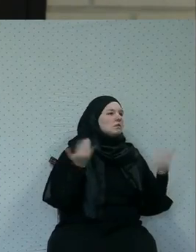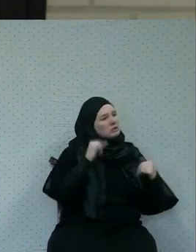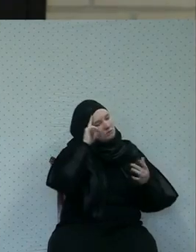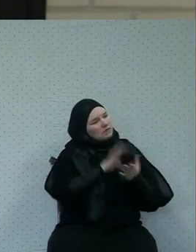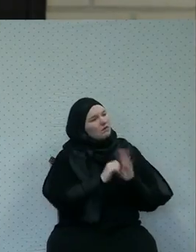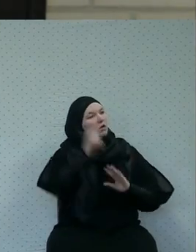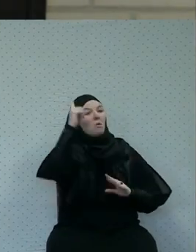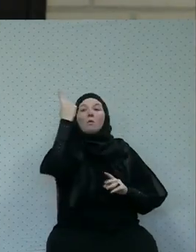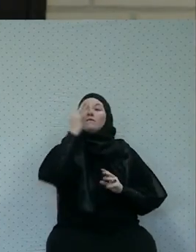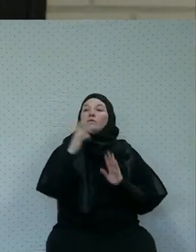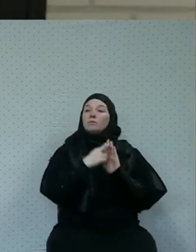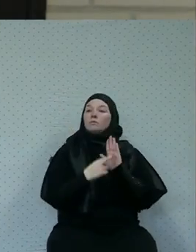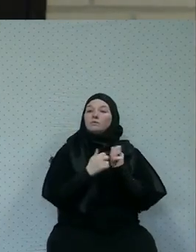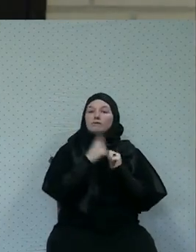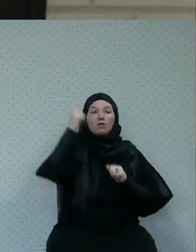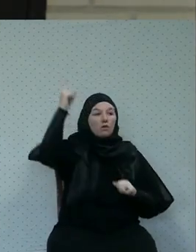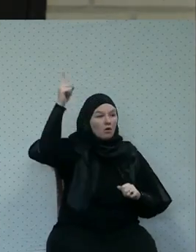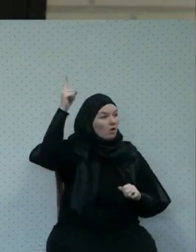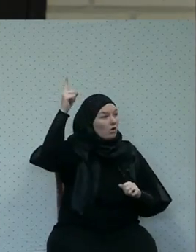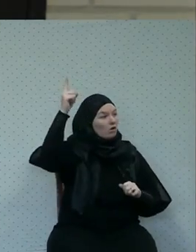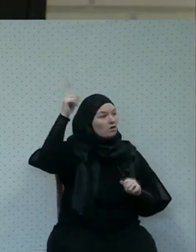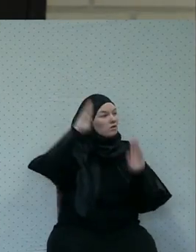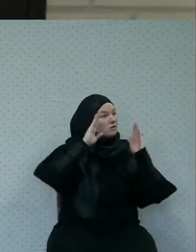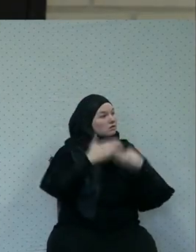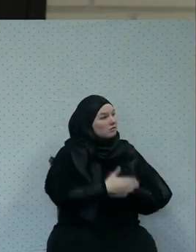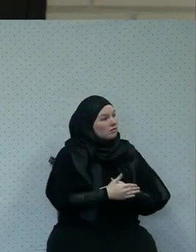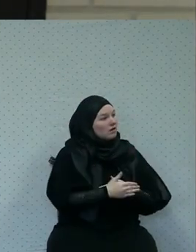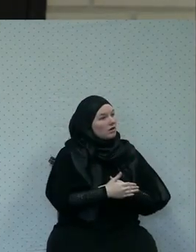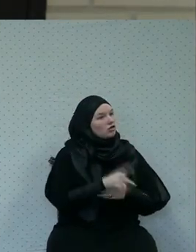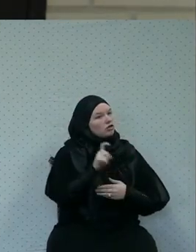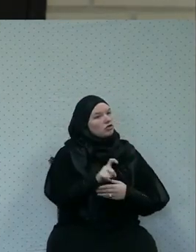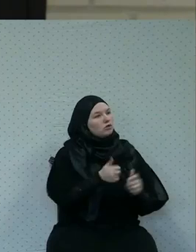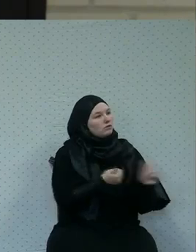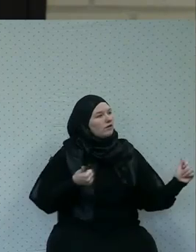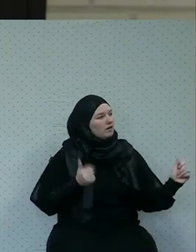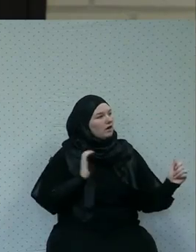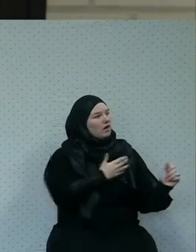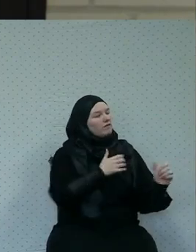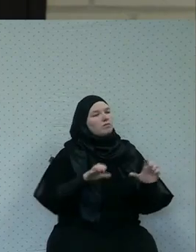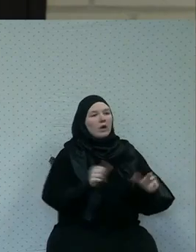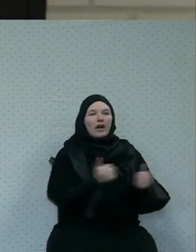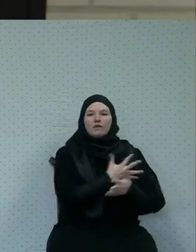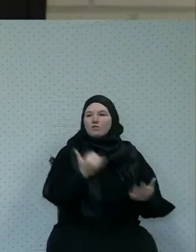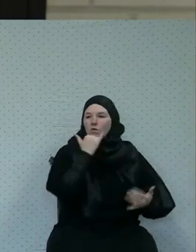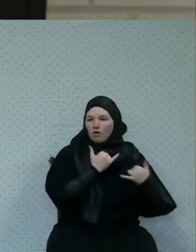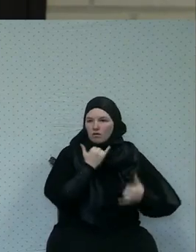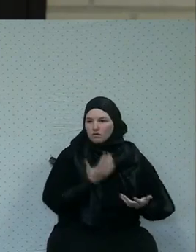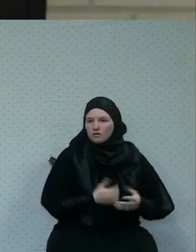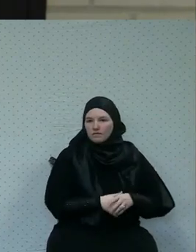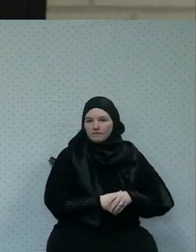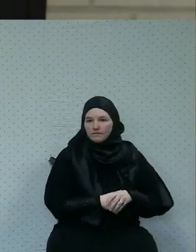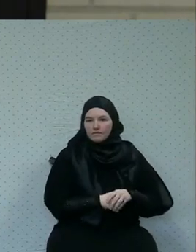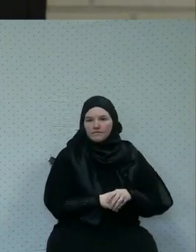wa ta'ala is that prayer should forbid us from doing anything wrong. إِنَّ